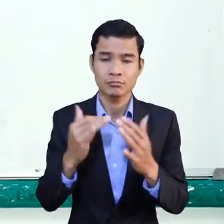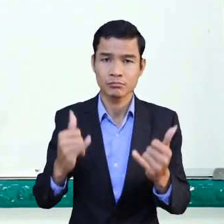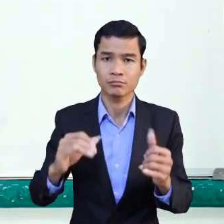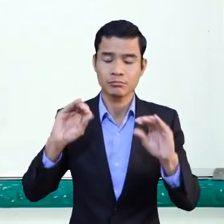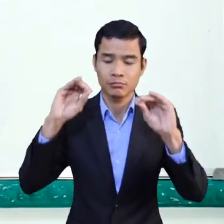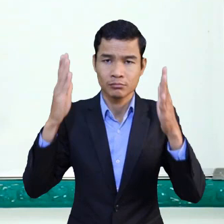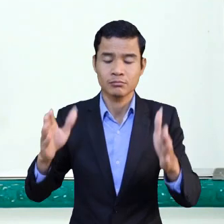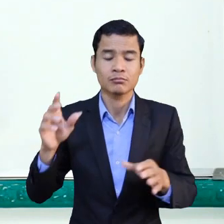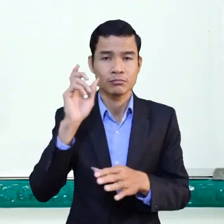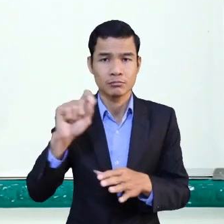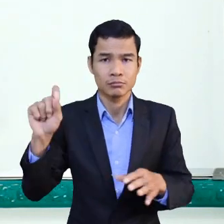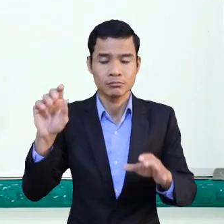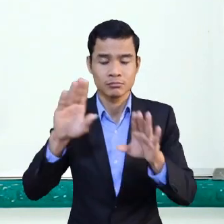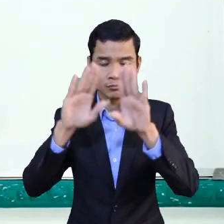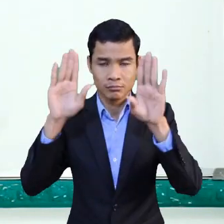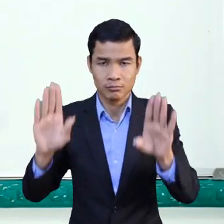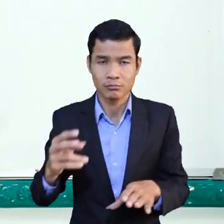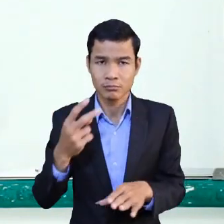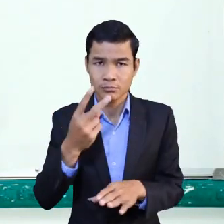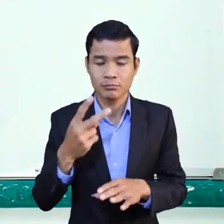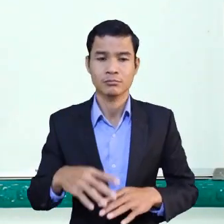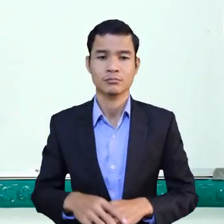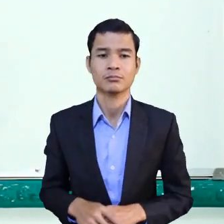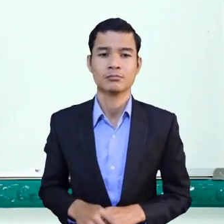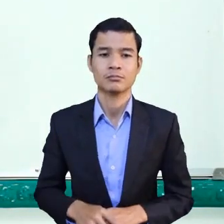រនៅលើក្តារខៀន